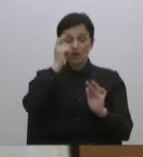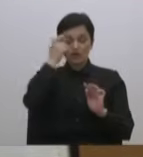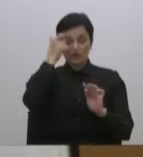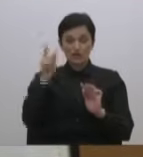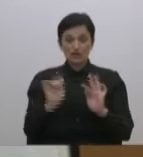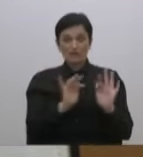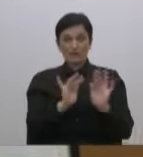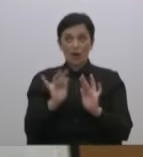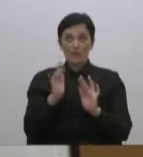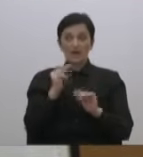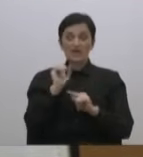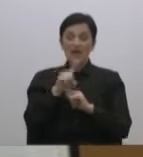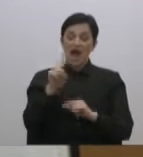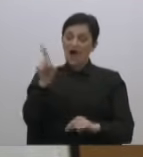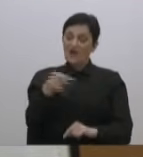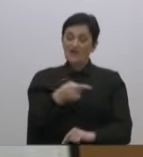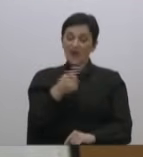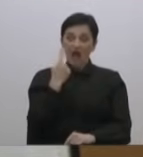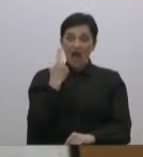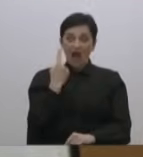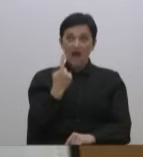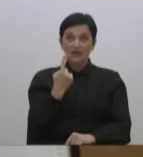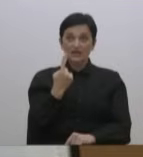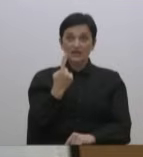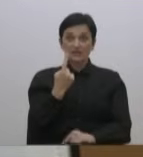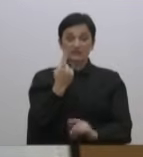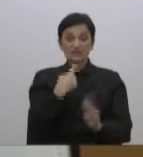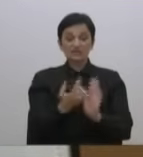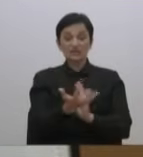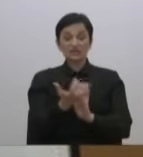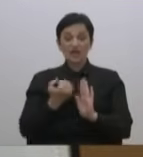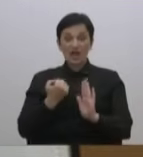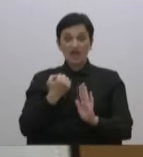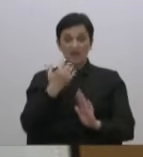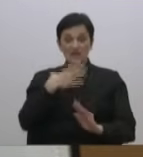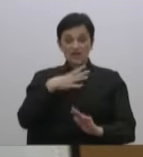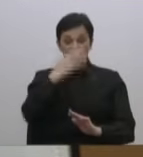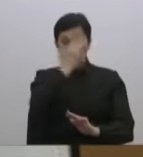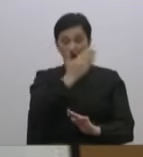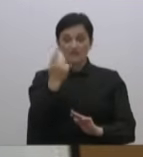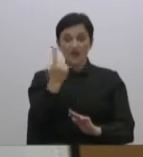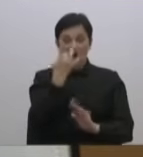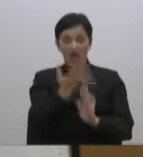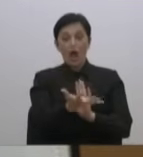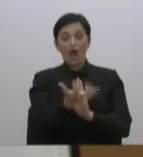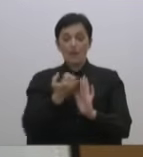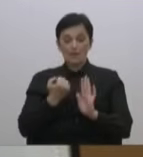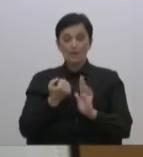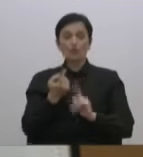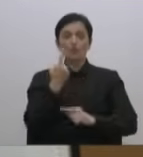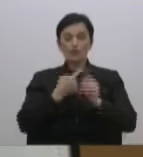Ivanishuls, Romelitz Gawa Lept Quen, Rom Erthel, Gatso Ulik Anoni, Cartuali Halkis Erthel, Gatso Ulik Anoni, Klaus